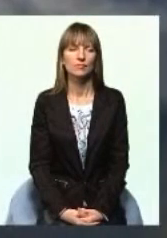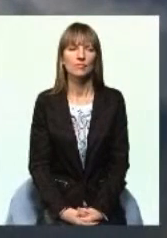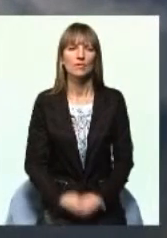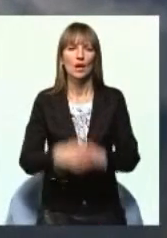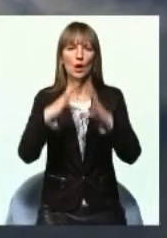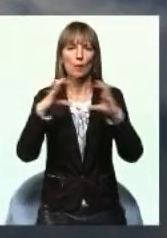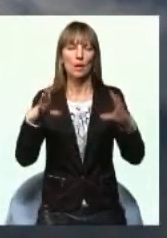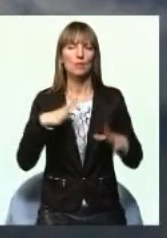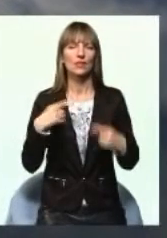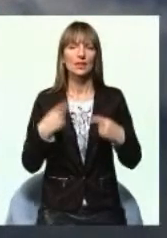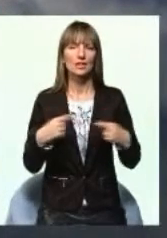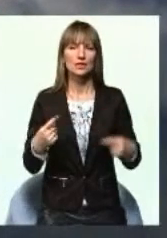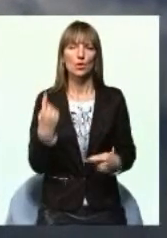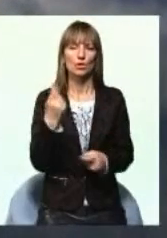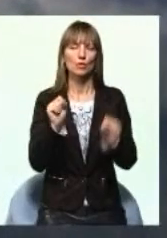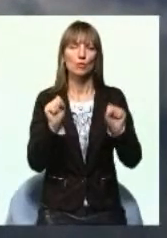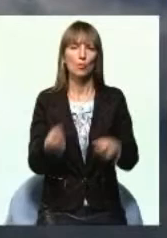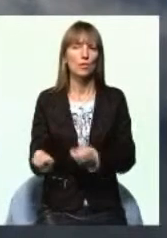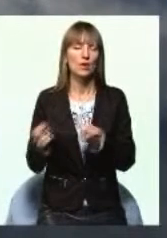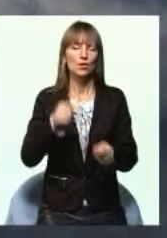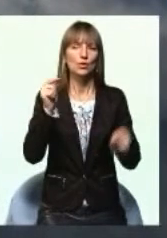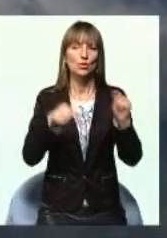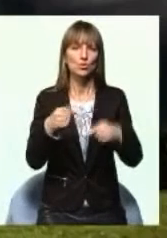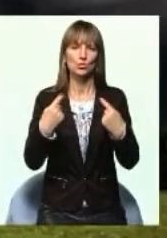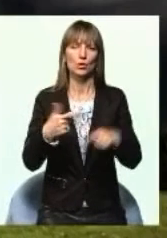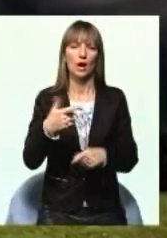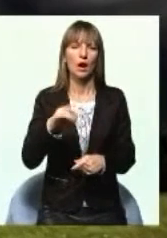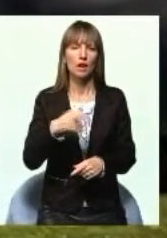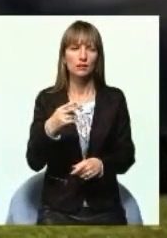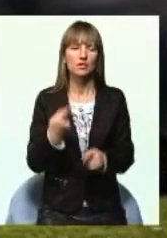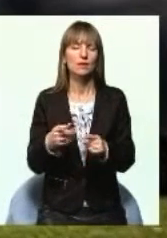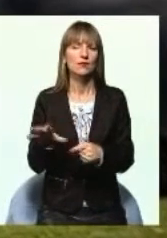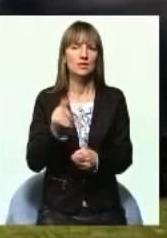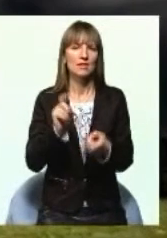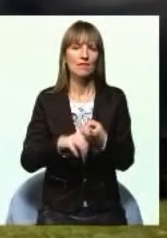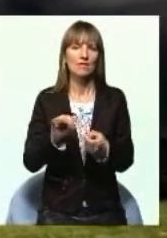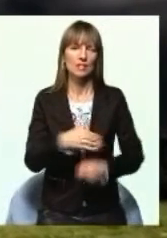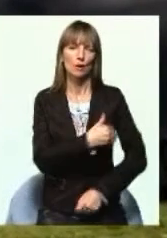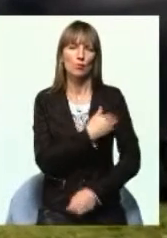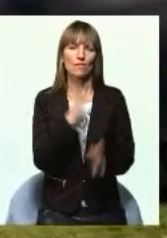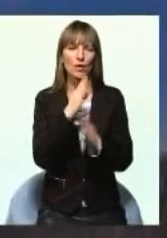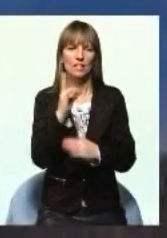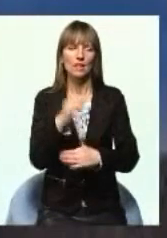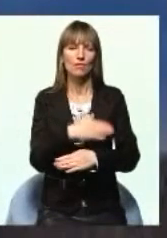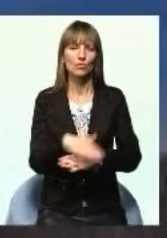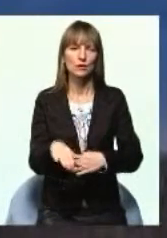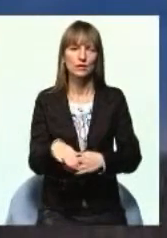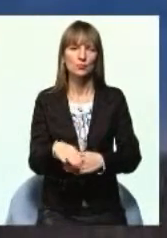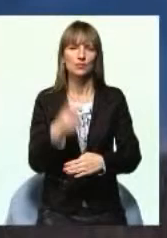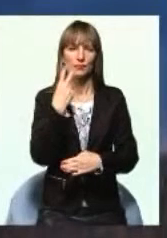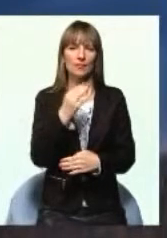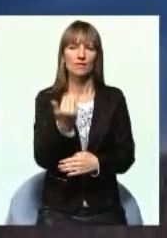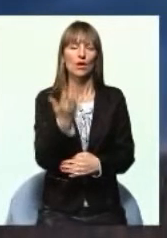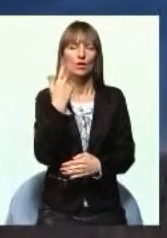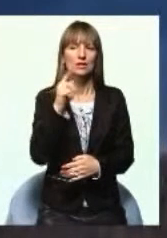Хмари бувають різні. Одні можуть приносити дощ, інші – град. Все залежить від температури повітря на вулиці. А чи бачили ви,